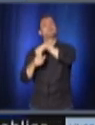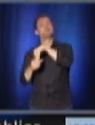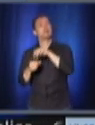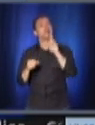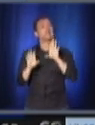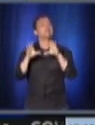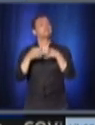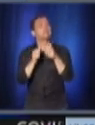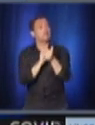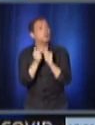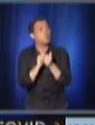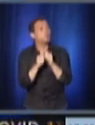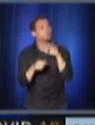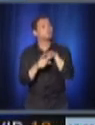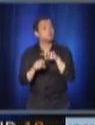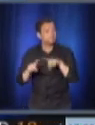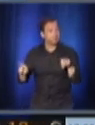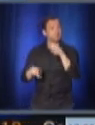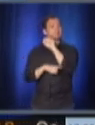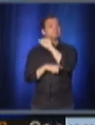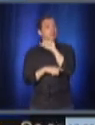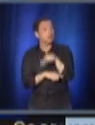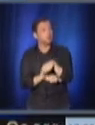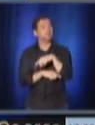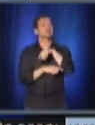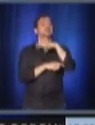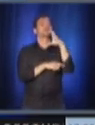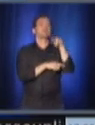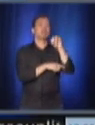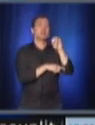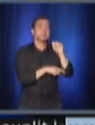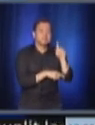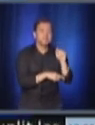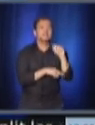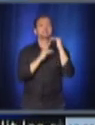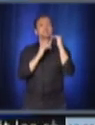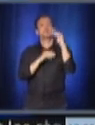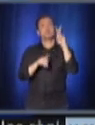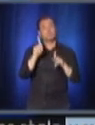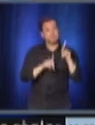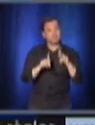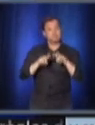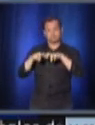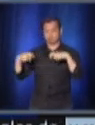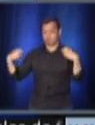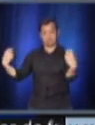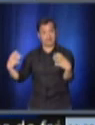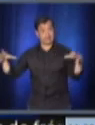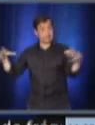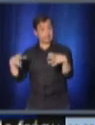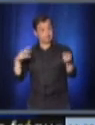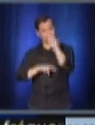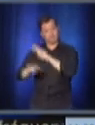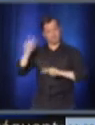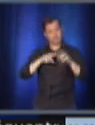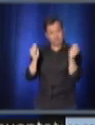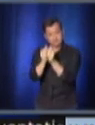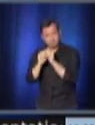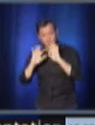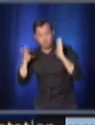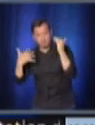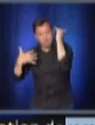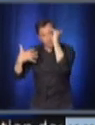des alcools, avec la CNESST, avec la sécurité publique, de regarder est-ce que c'est une mesure, plusieurs mesures, qu'est-ce